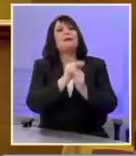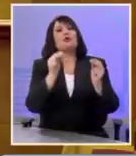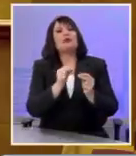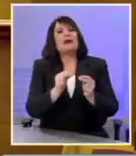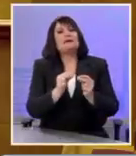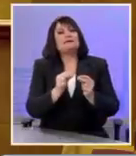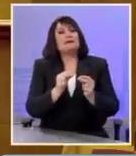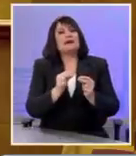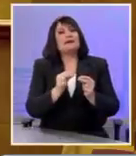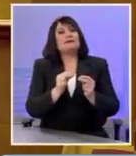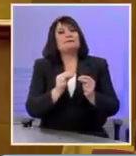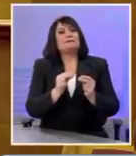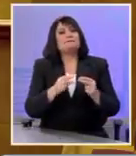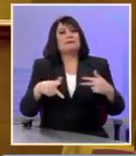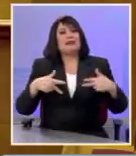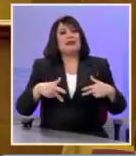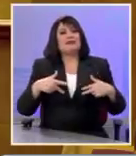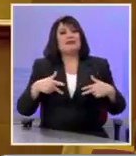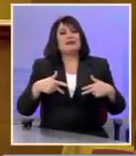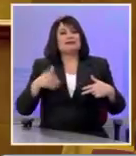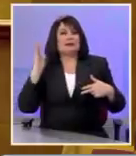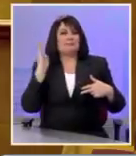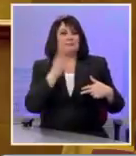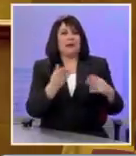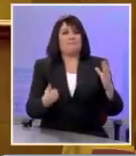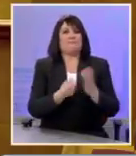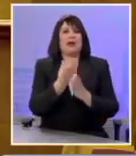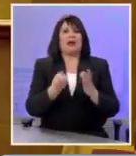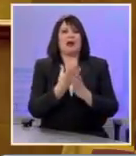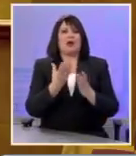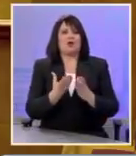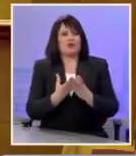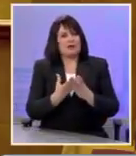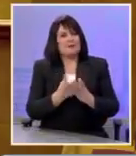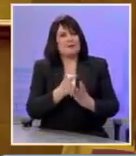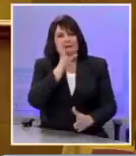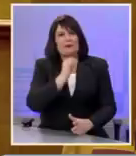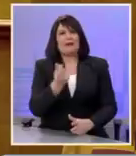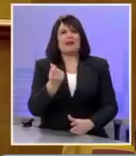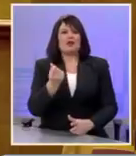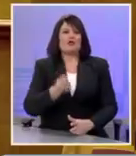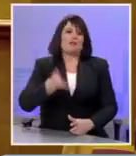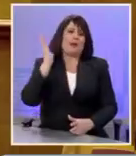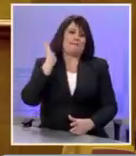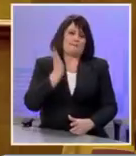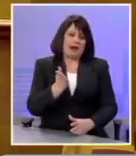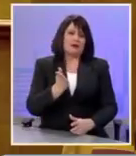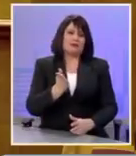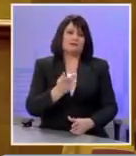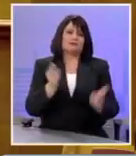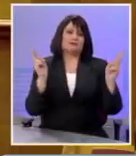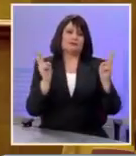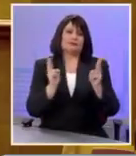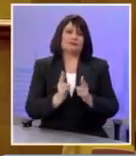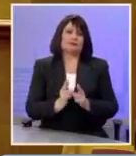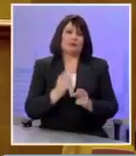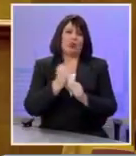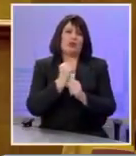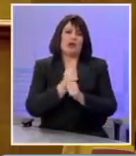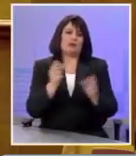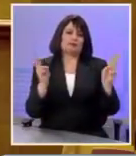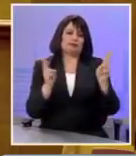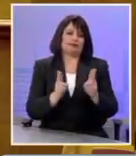συγκυβέρνηση υπονομεύει την τόπια παραγωγή, στραγγαλίζει την πραγματική οικονομία, συρρυκνώνει την